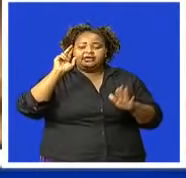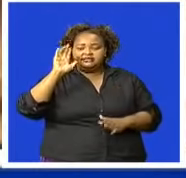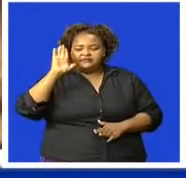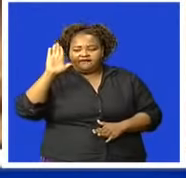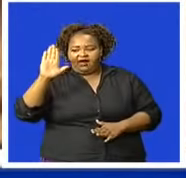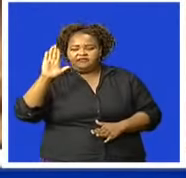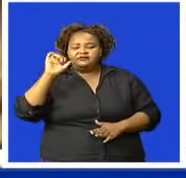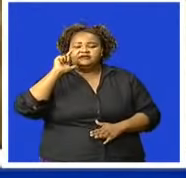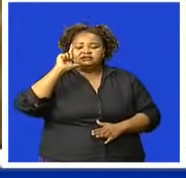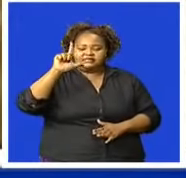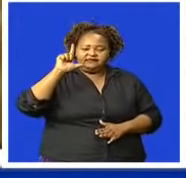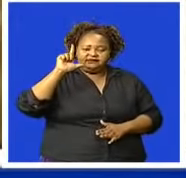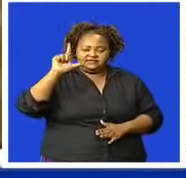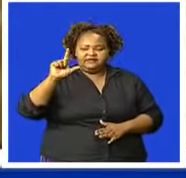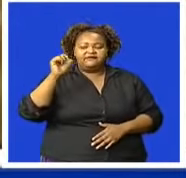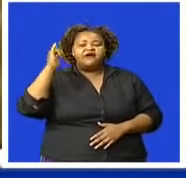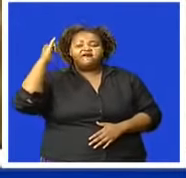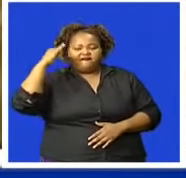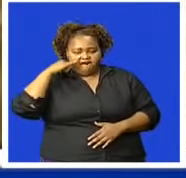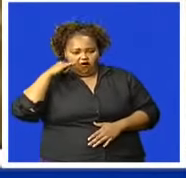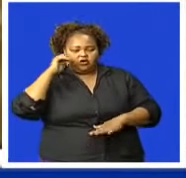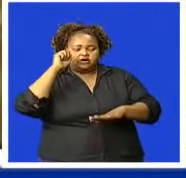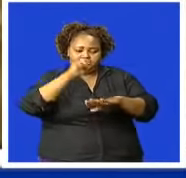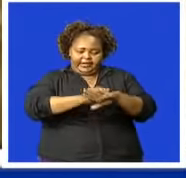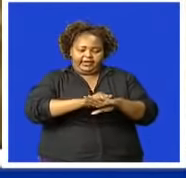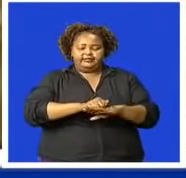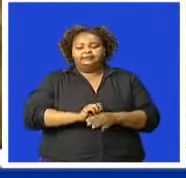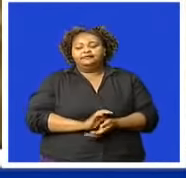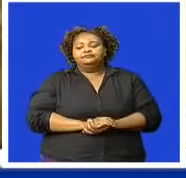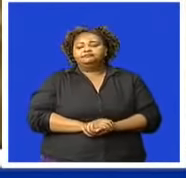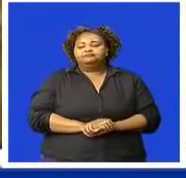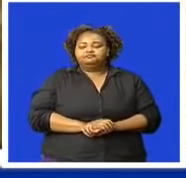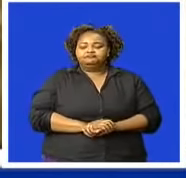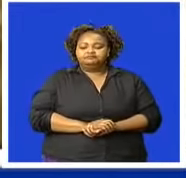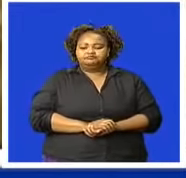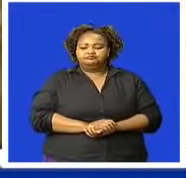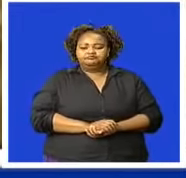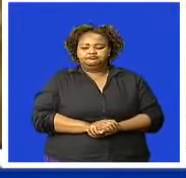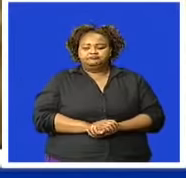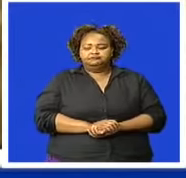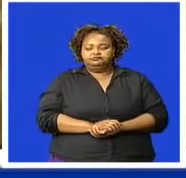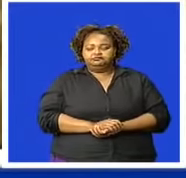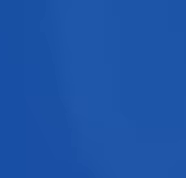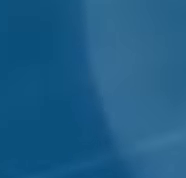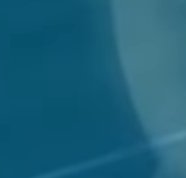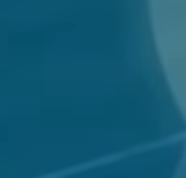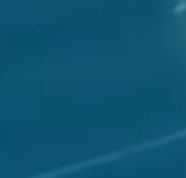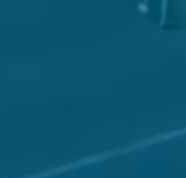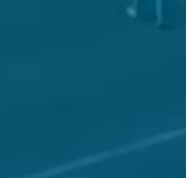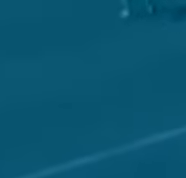7611-8577. Etindzabeni kubika Thembelihle Magutshwa Thombe ngithemba Shaba nguwe emkhaya.